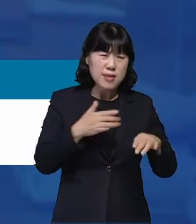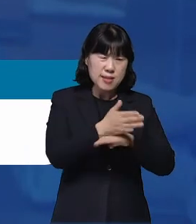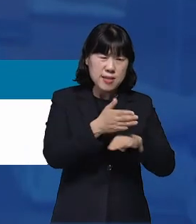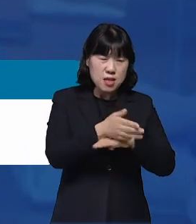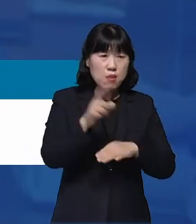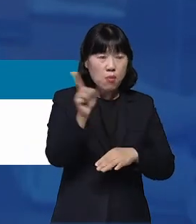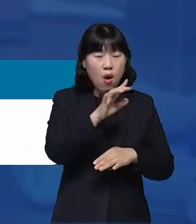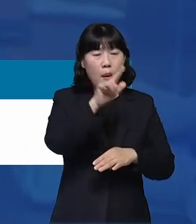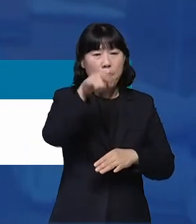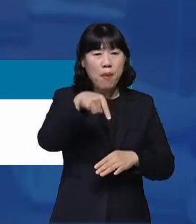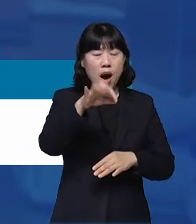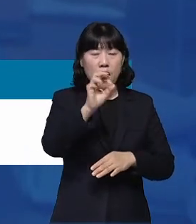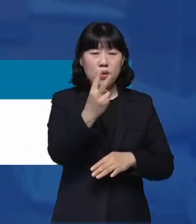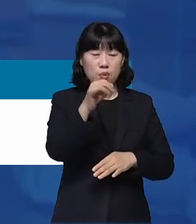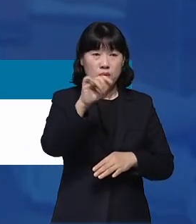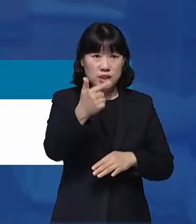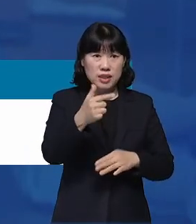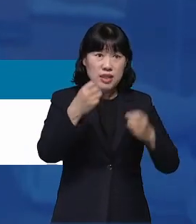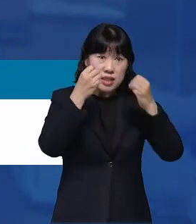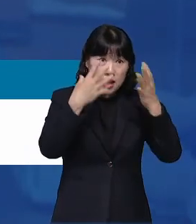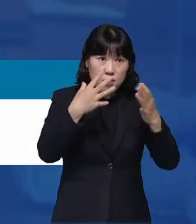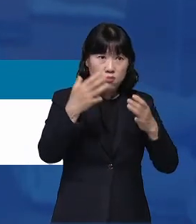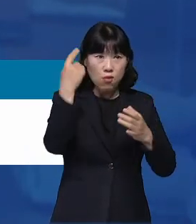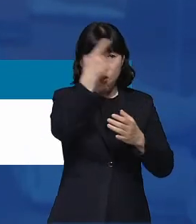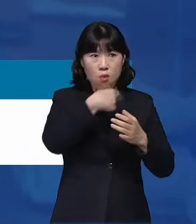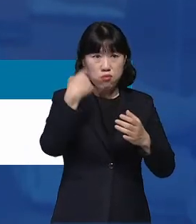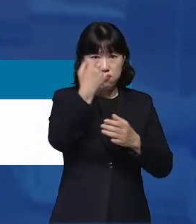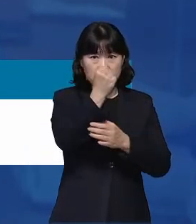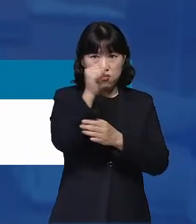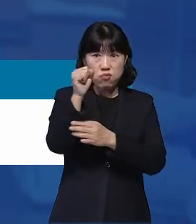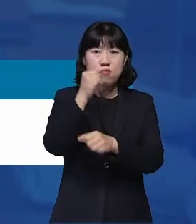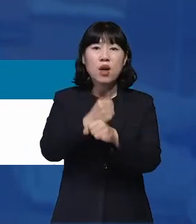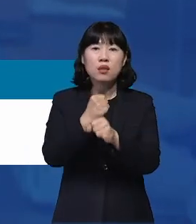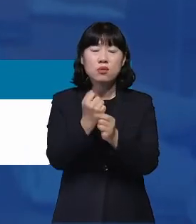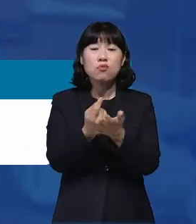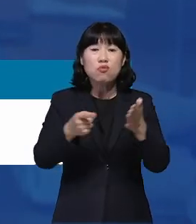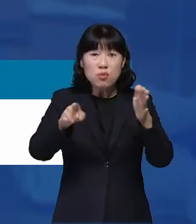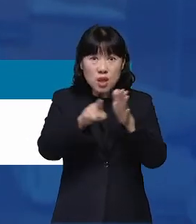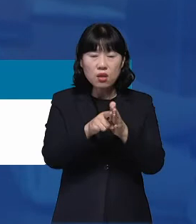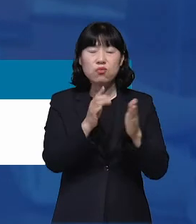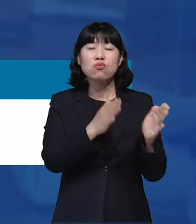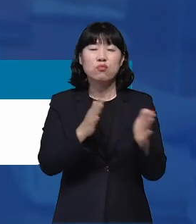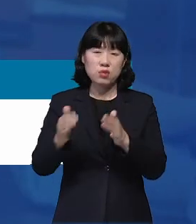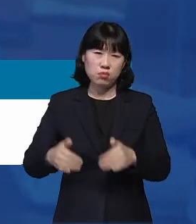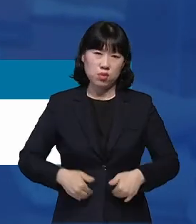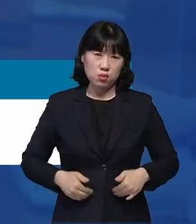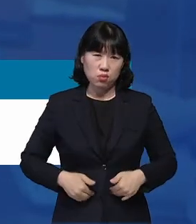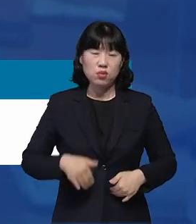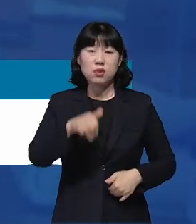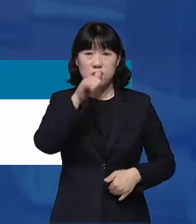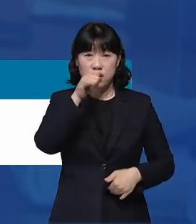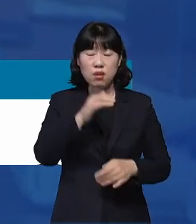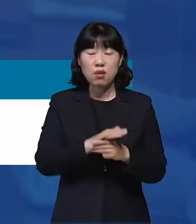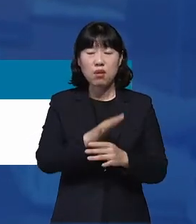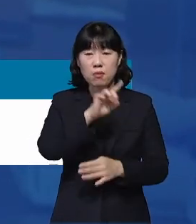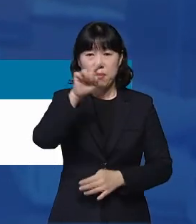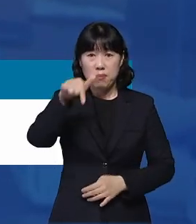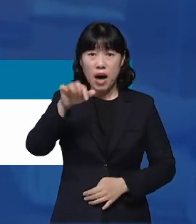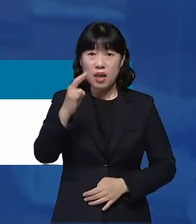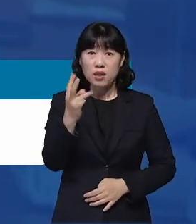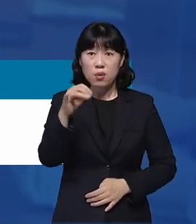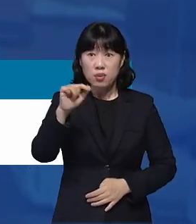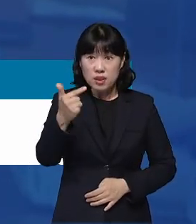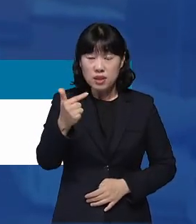진 돌풍 만들어야죠 민주당에서 새로운 돌풍을 만들기 위한 어 그런걸 준비 하셔야 된다고 봅니다 4 박용진 에게 지금 국민들께서